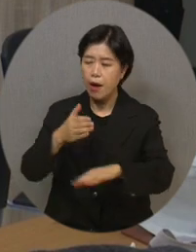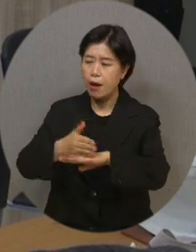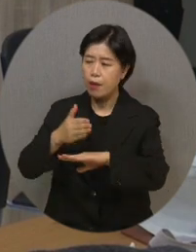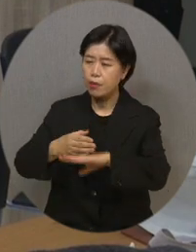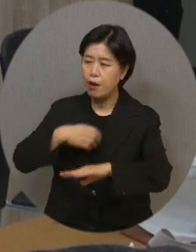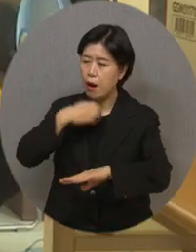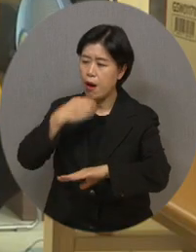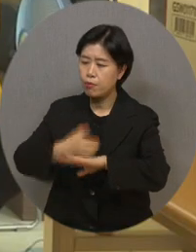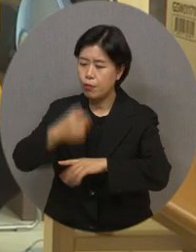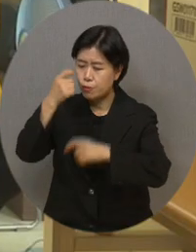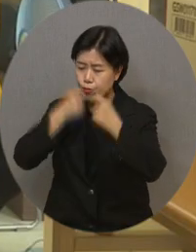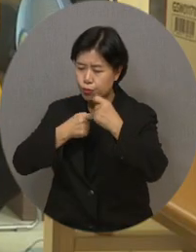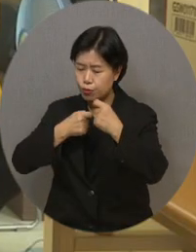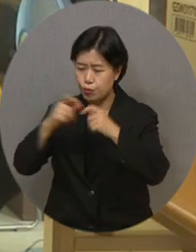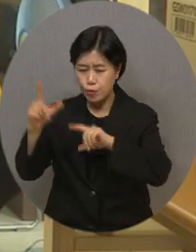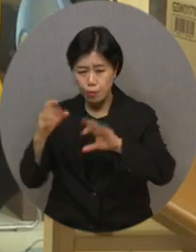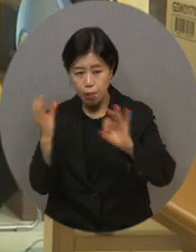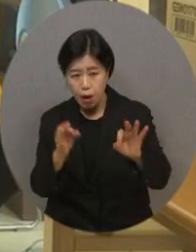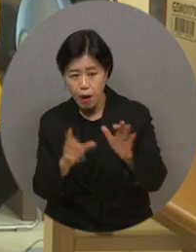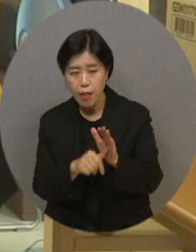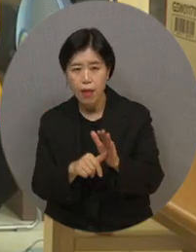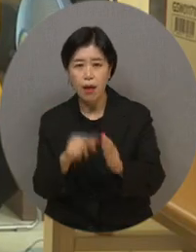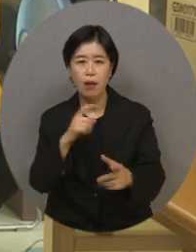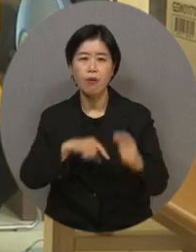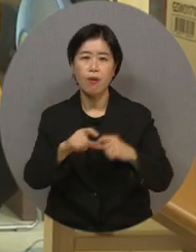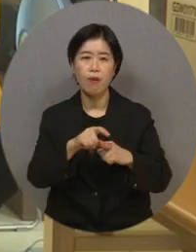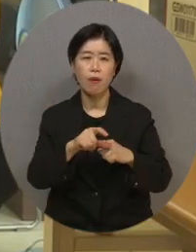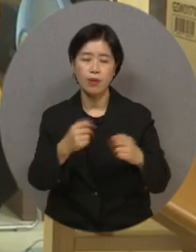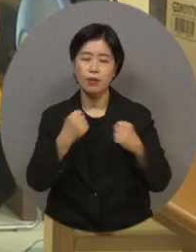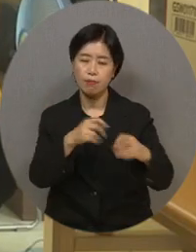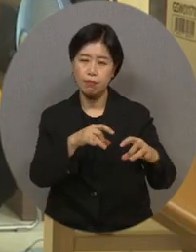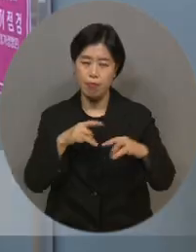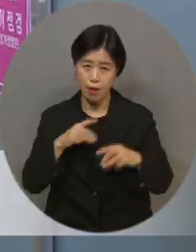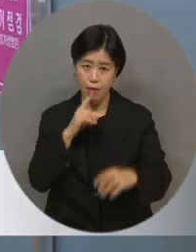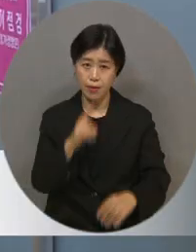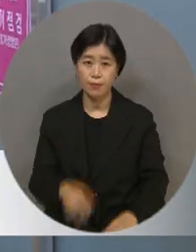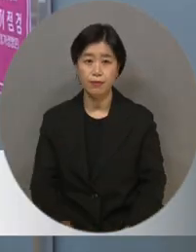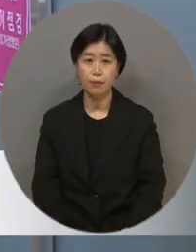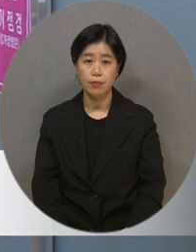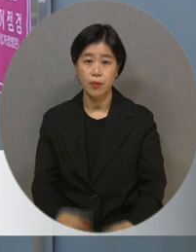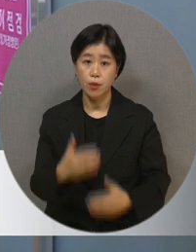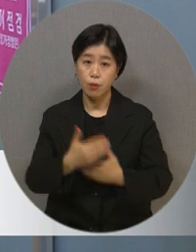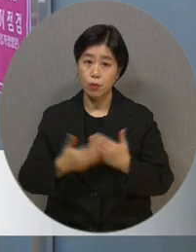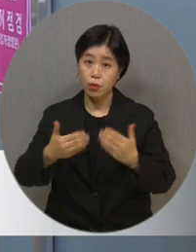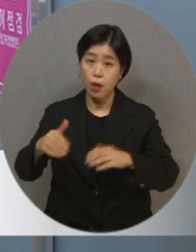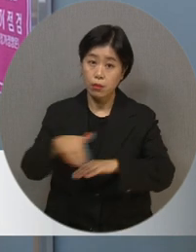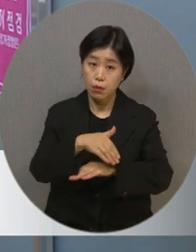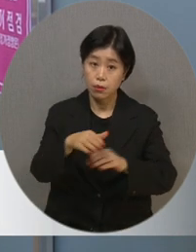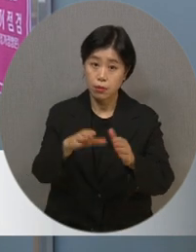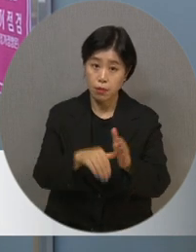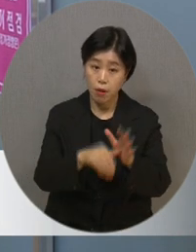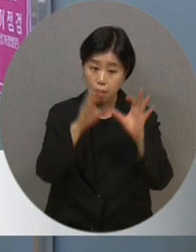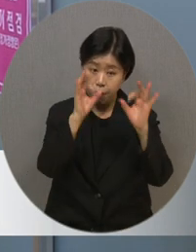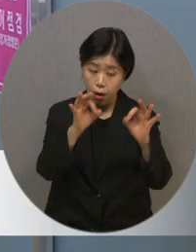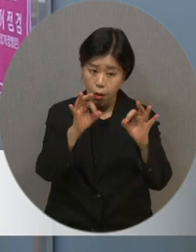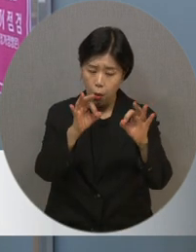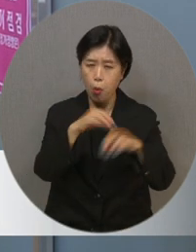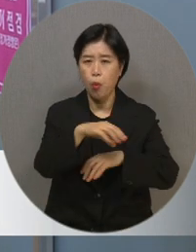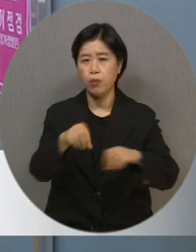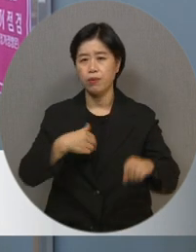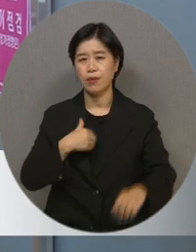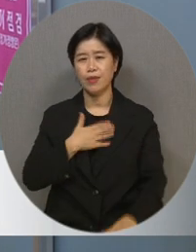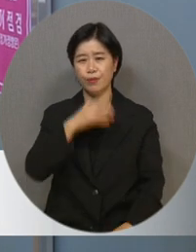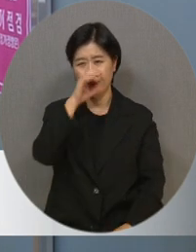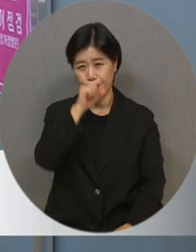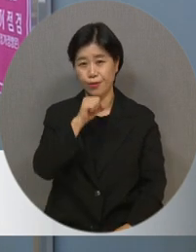보며 마음이 따뜻해지고 오히려 힘을 더 얻어간다고 말합니다. 봉사를 다니다 보니까 기분도